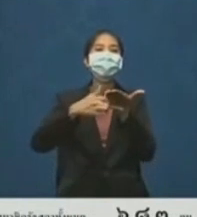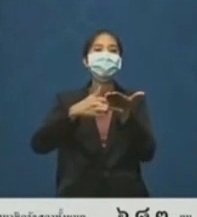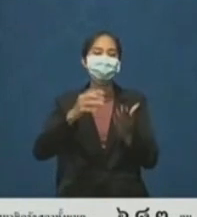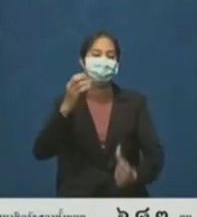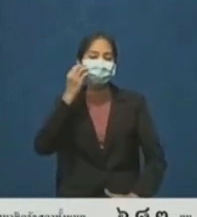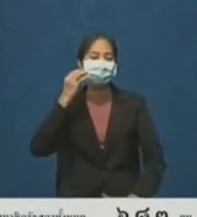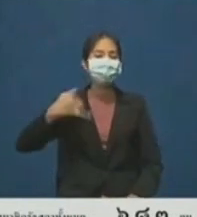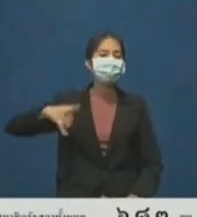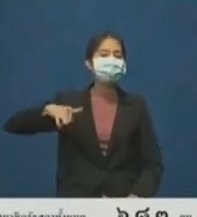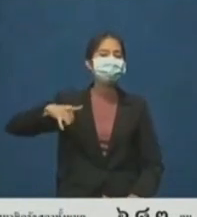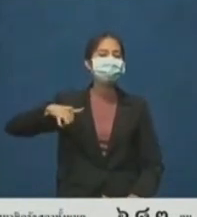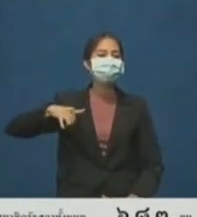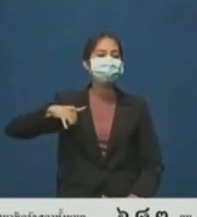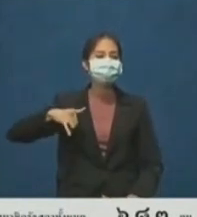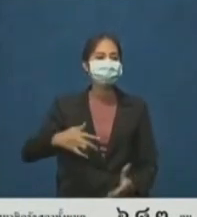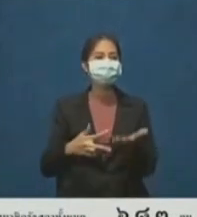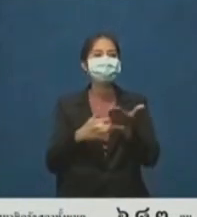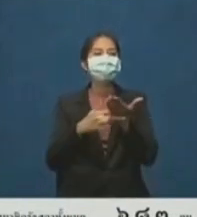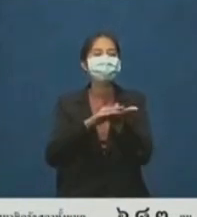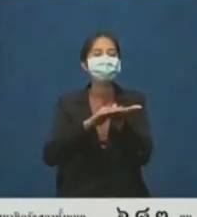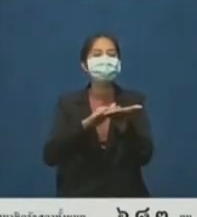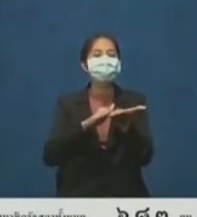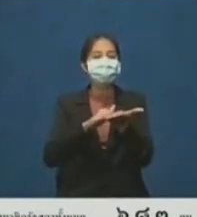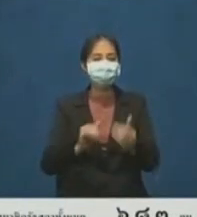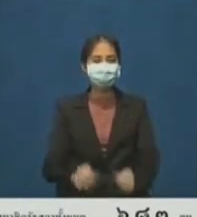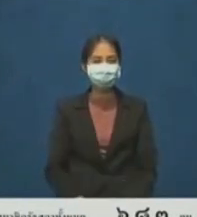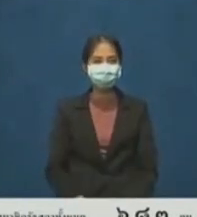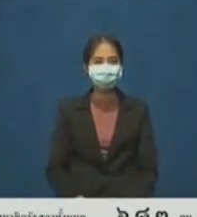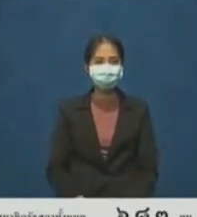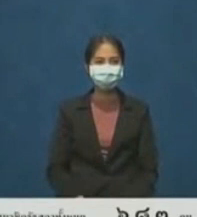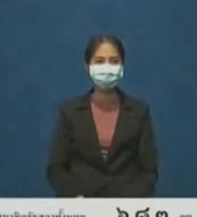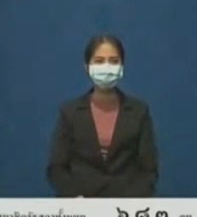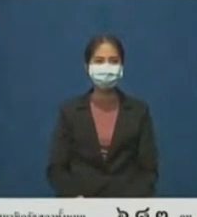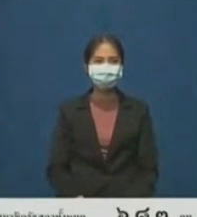ขอประทานโทษครับท่านหยุดไว้ก่อนครับเสียงโทรศัพท์กวนครับ